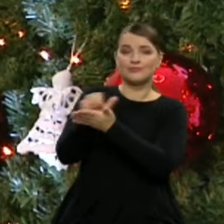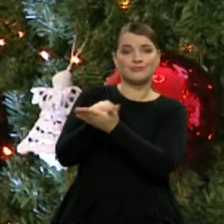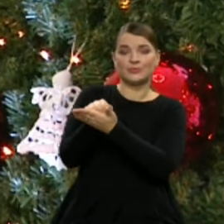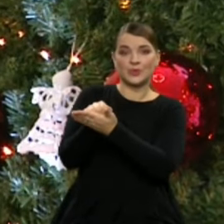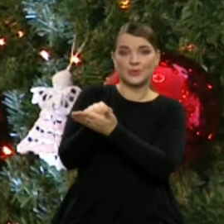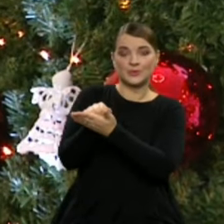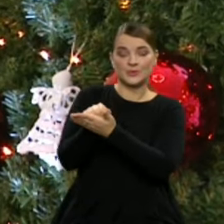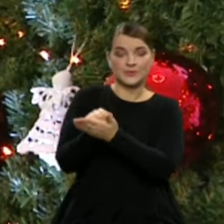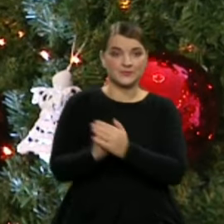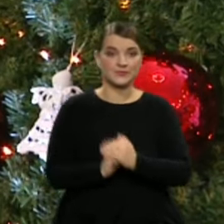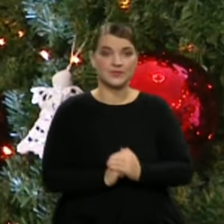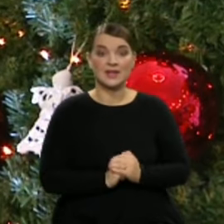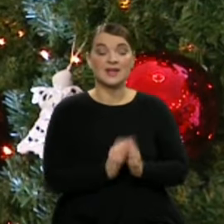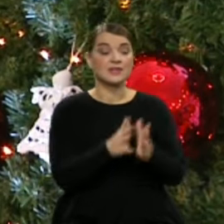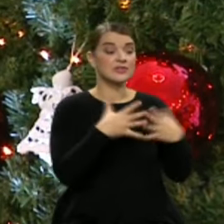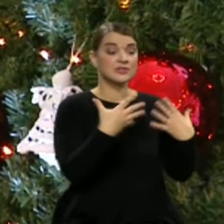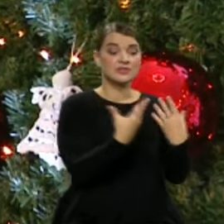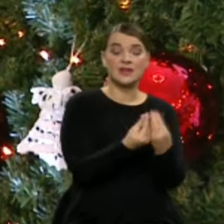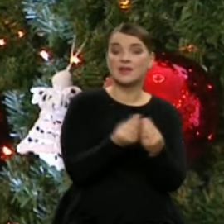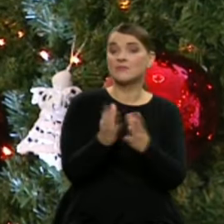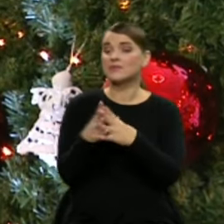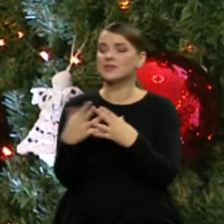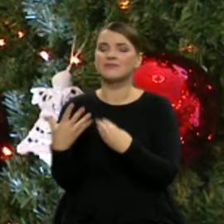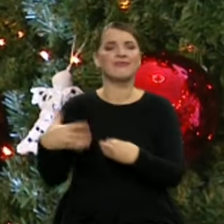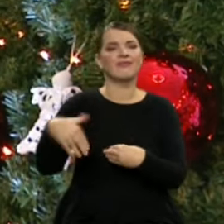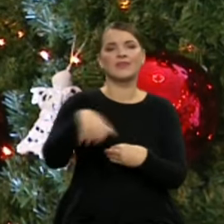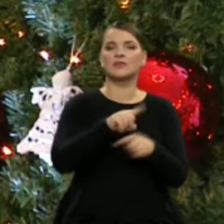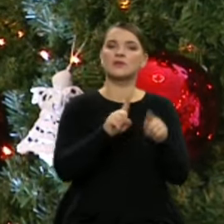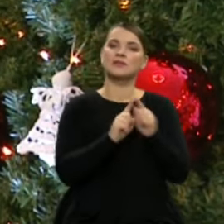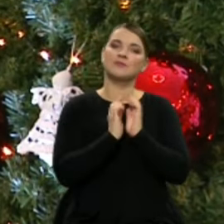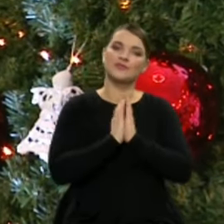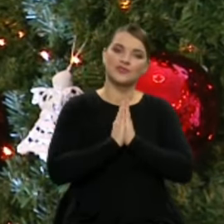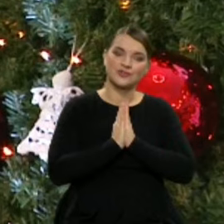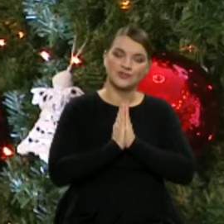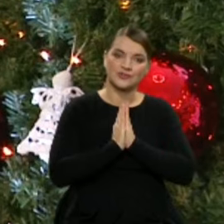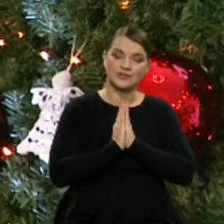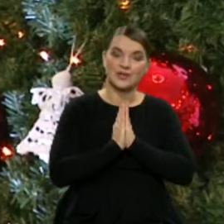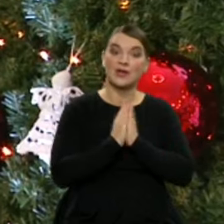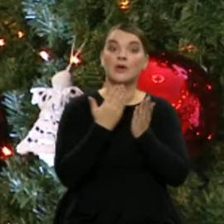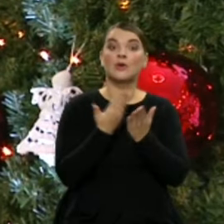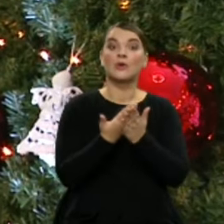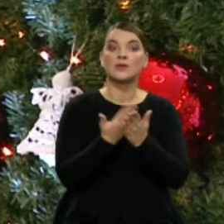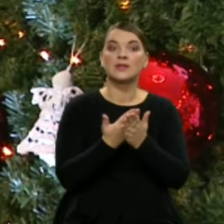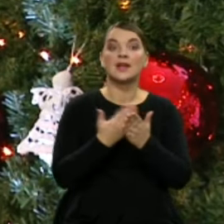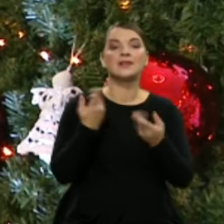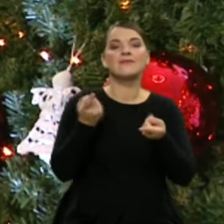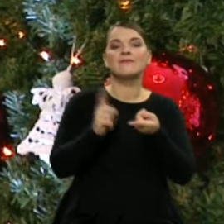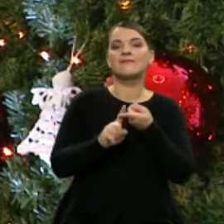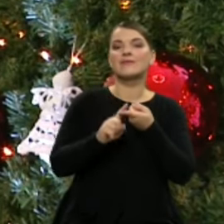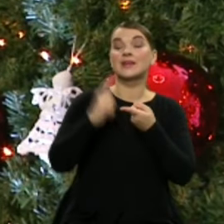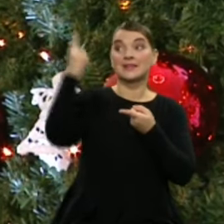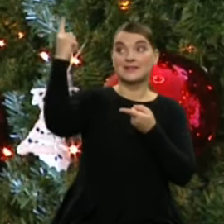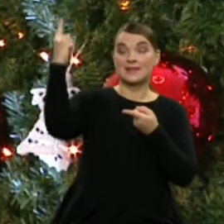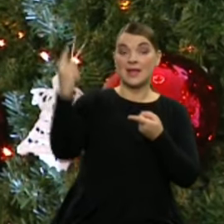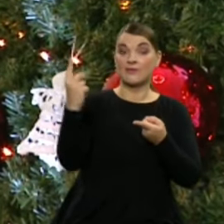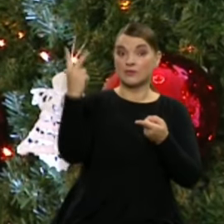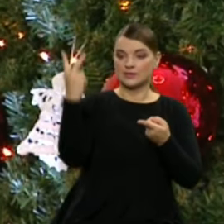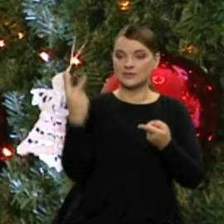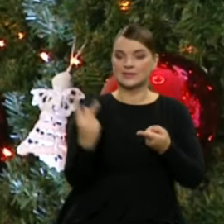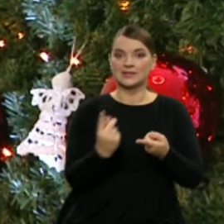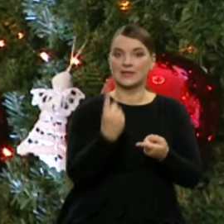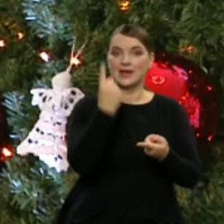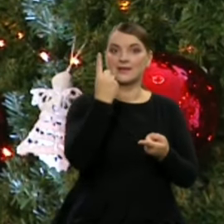pertrukį. Kiekviena šeima yra šventoji šeima, nes sukurta pagal Dievo trijybės atvaizdą. Kai